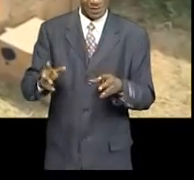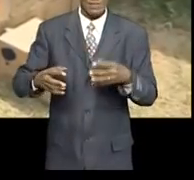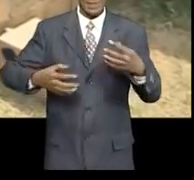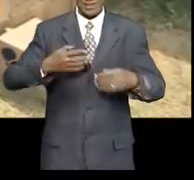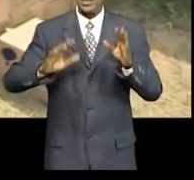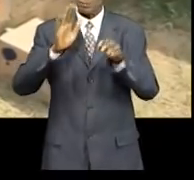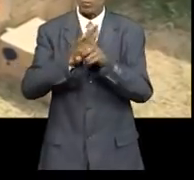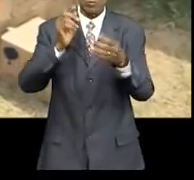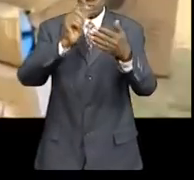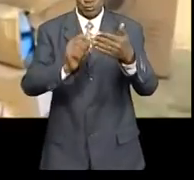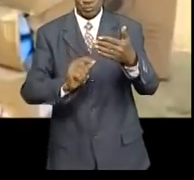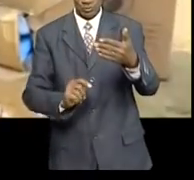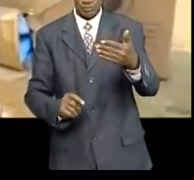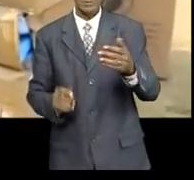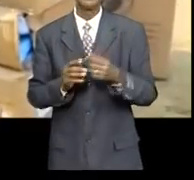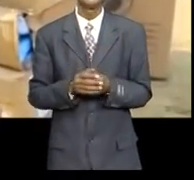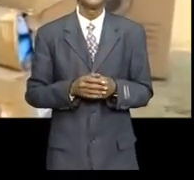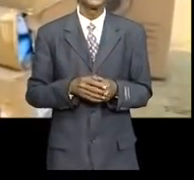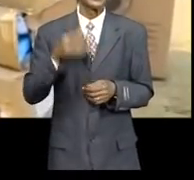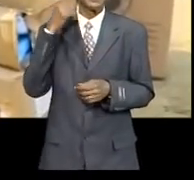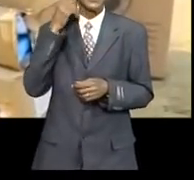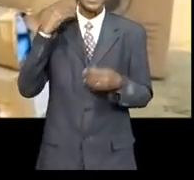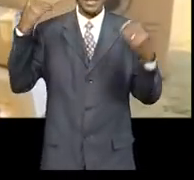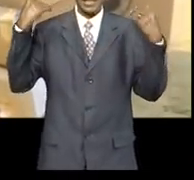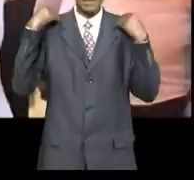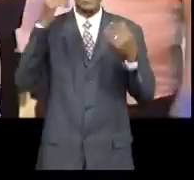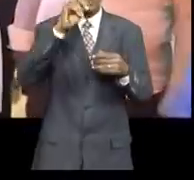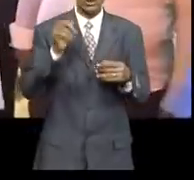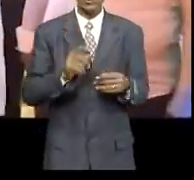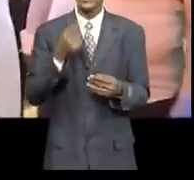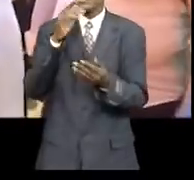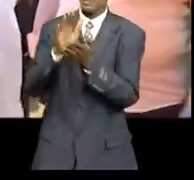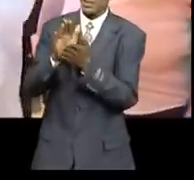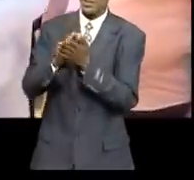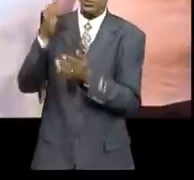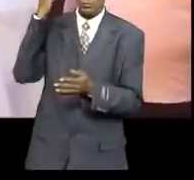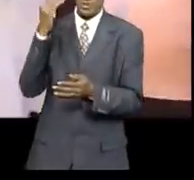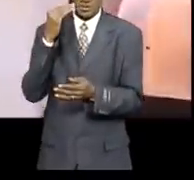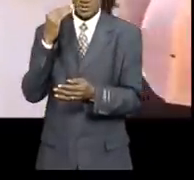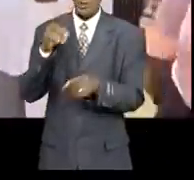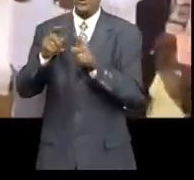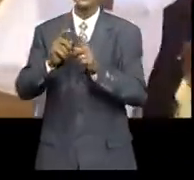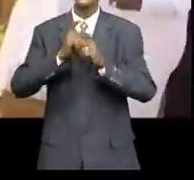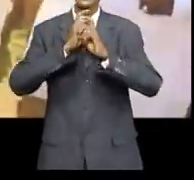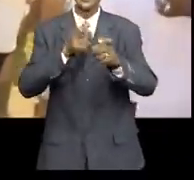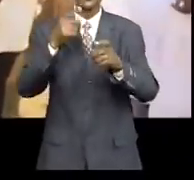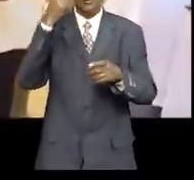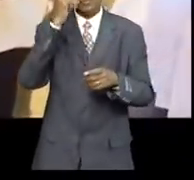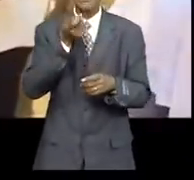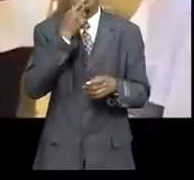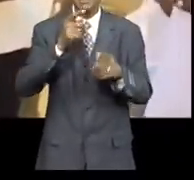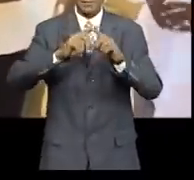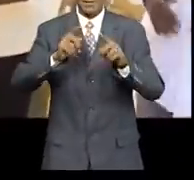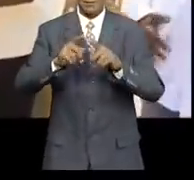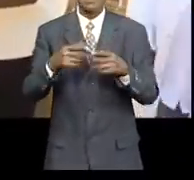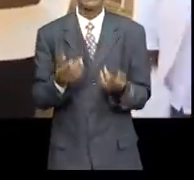médecin chef de zone a remercié le ministre pour sa visite, mais surtout pour le don des médicaments. Un mémorandum contenant les préoccupations de sa zone